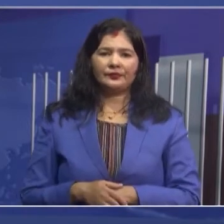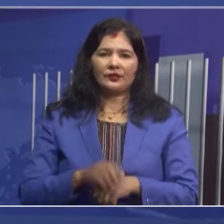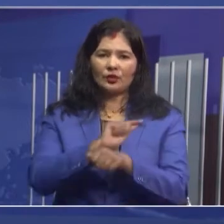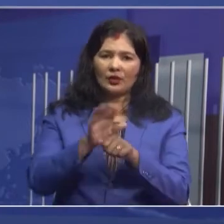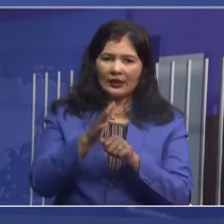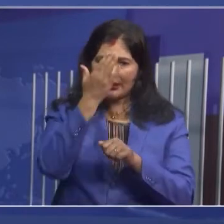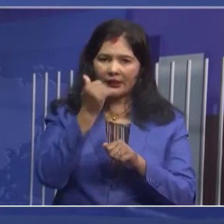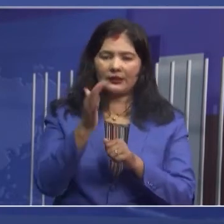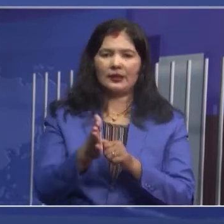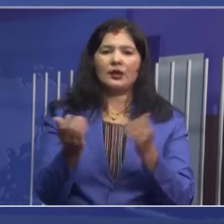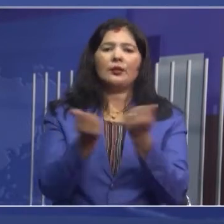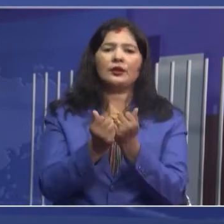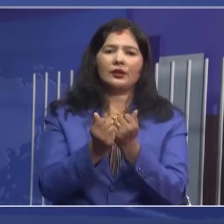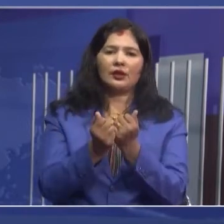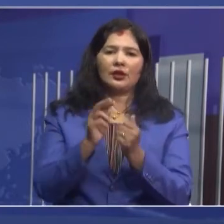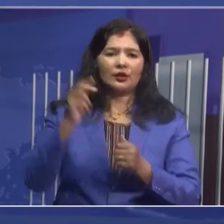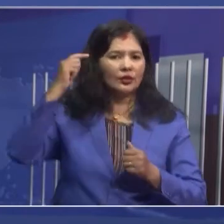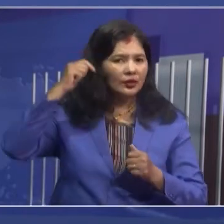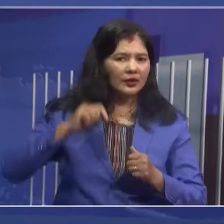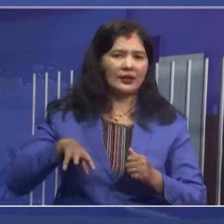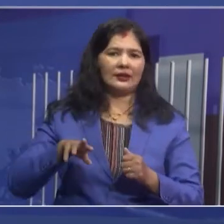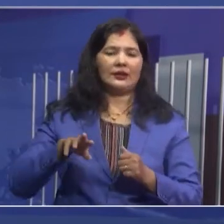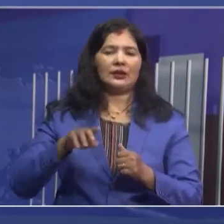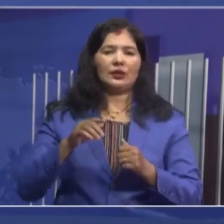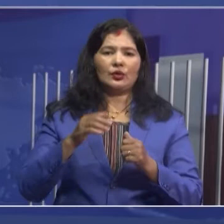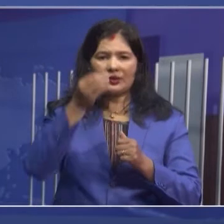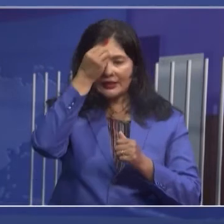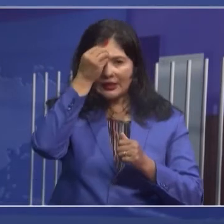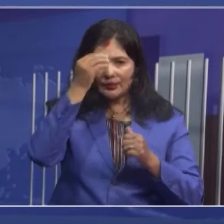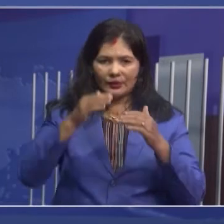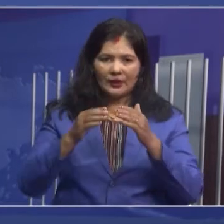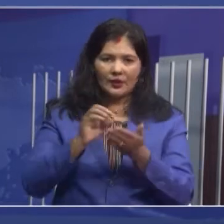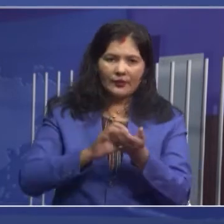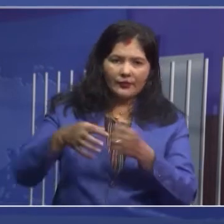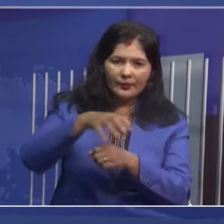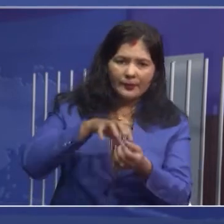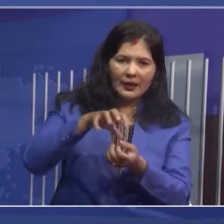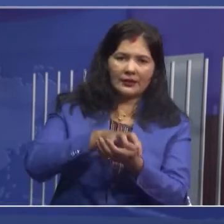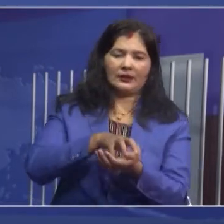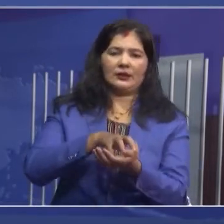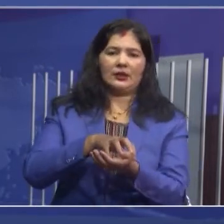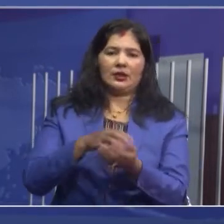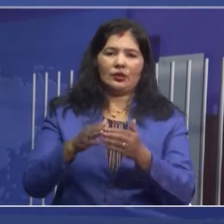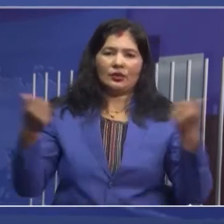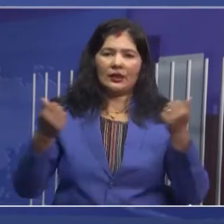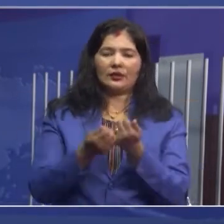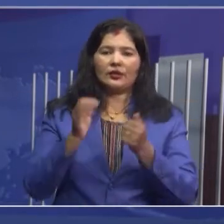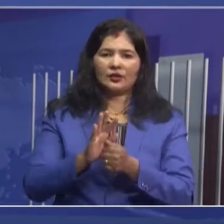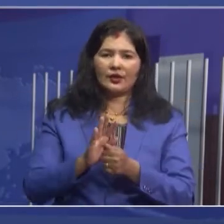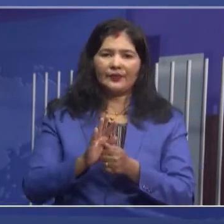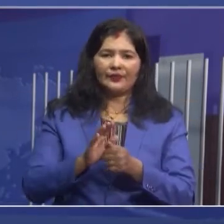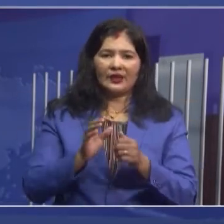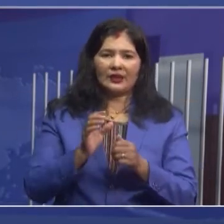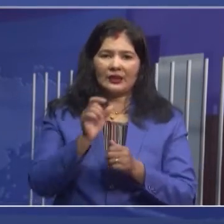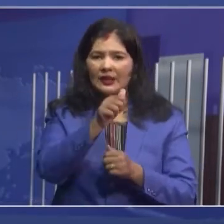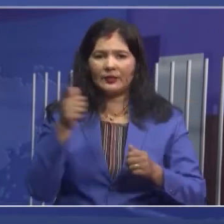कोरोनाको कारण बन्द रहेको कैलालीको टिकापुर पार्क खुला गरिएको छ पार्क खुलेसँगै पार्कको सुन्दरता अवलोकन गर्न